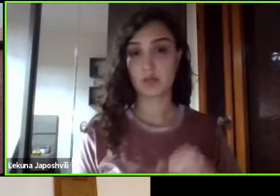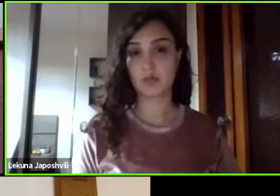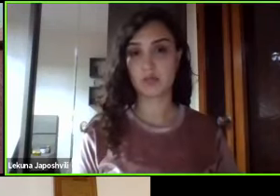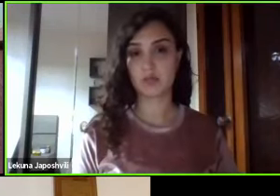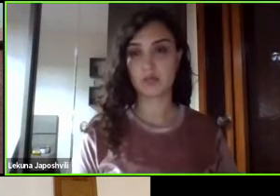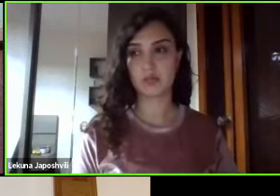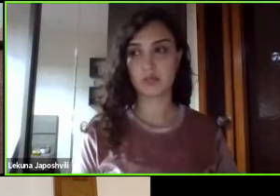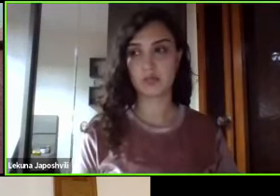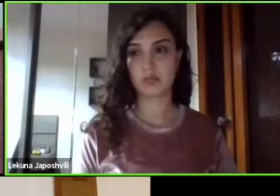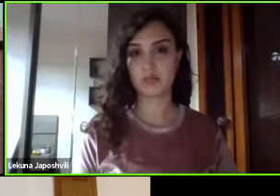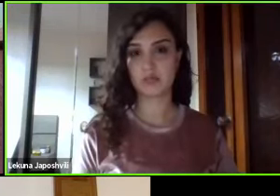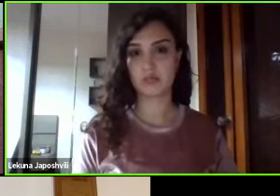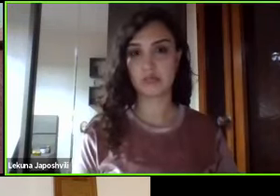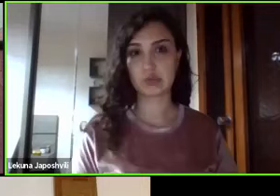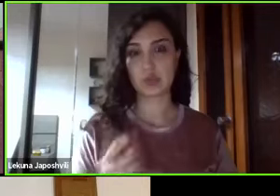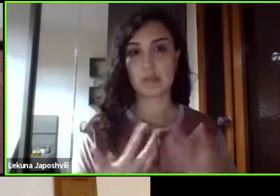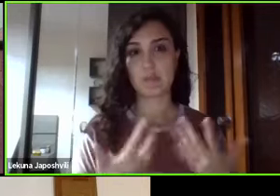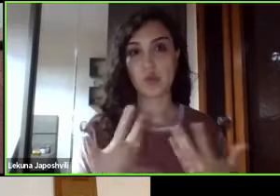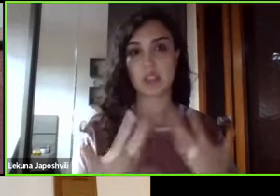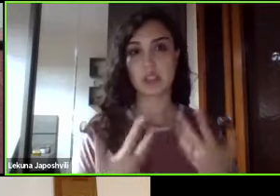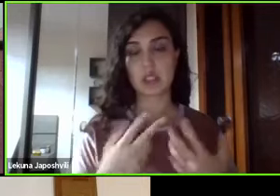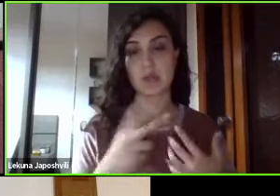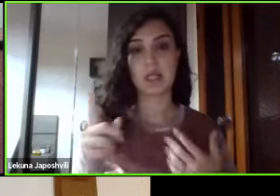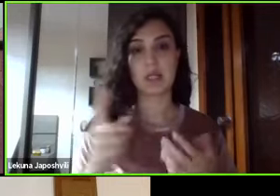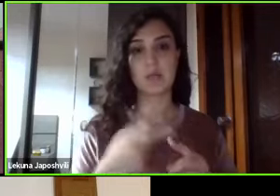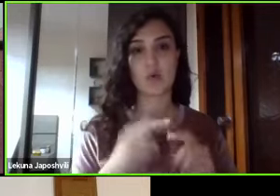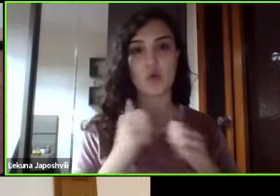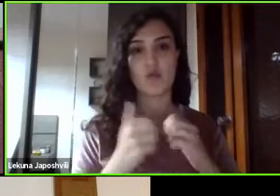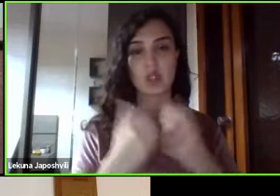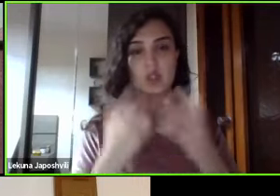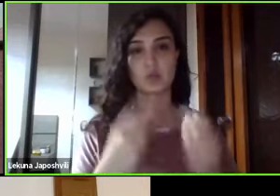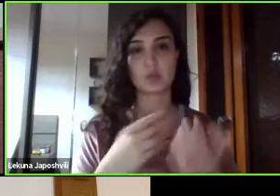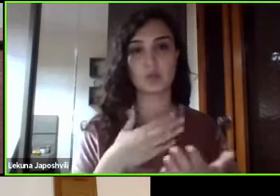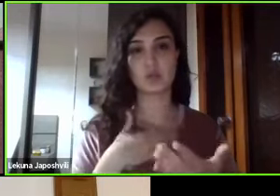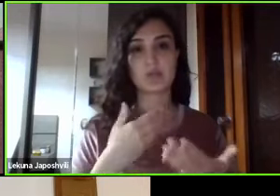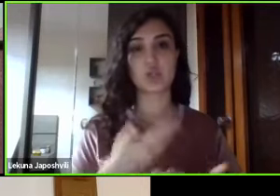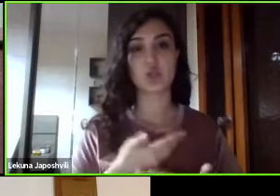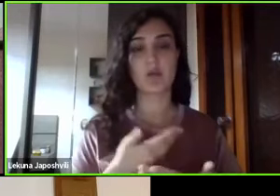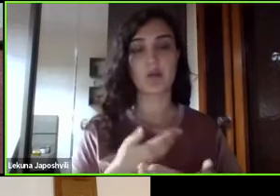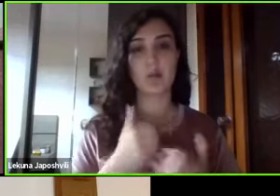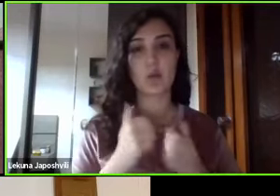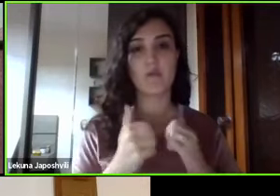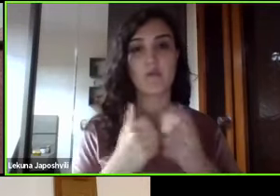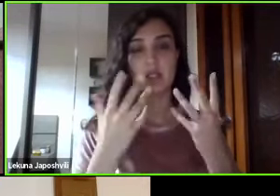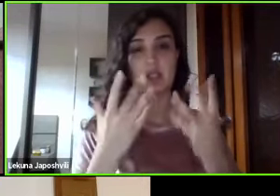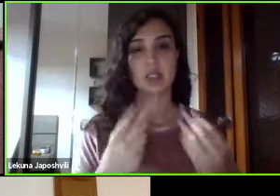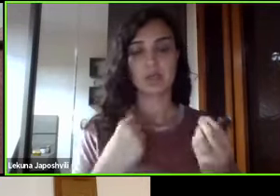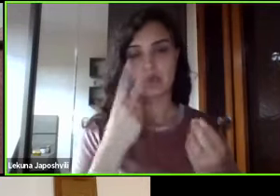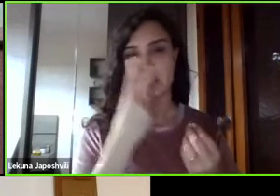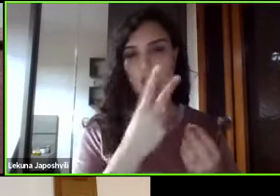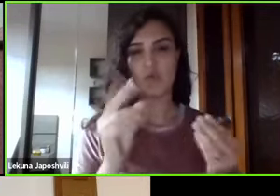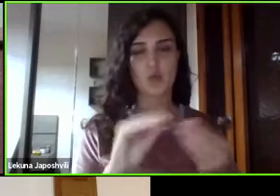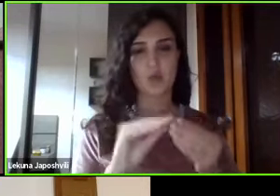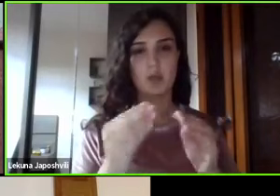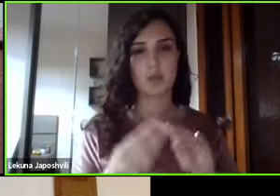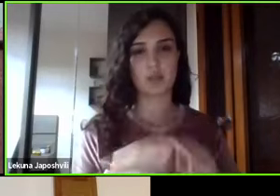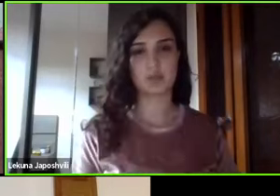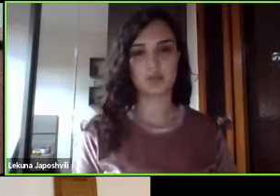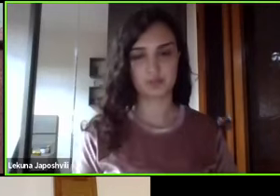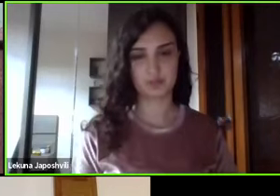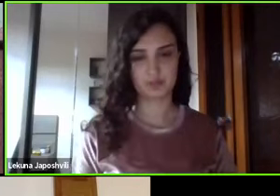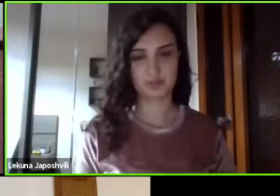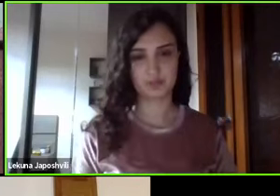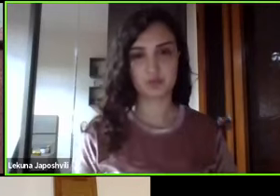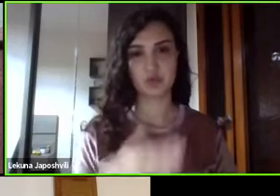შეიძლება და ემოციაც არის, მაგრამ მე ეს არის ყოველდღიური ჩემი ცხოვრება, ყოველდღიური, ყოველდღე ვაწყდები ამ პრობლემას.